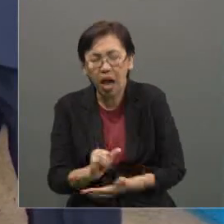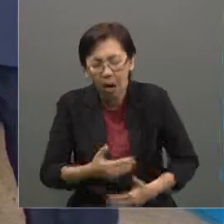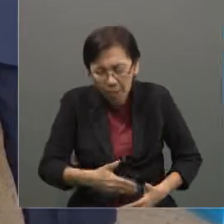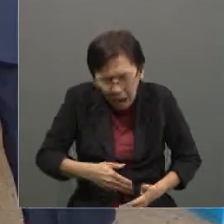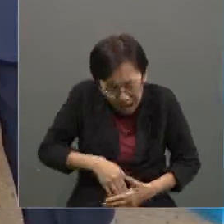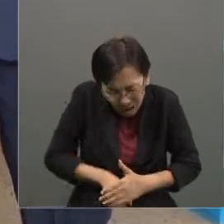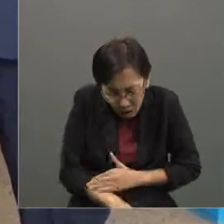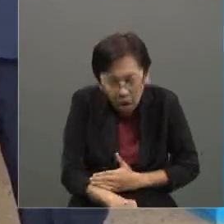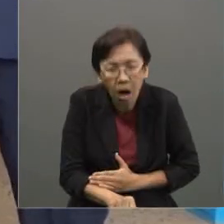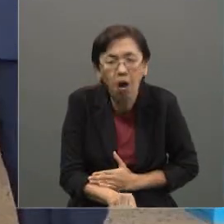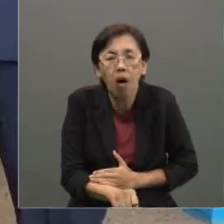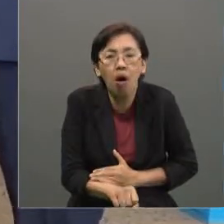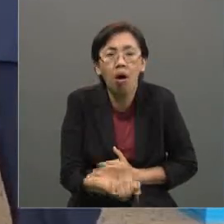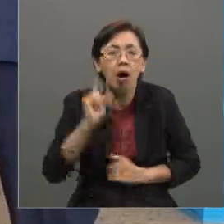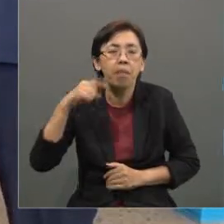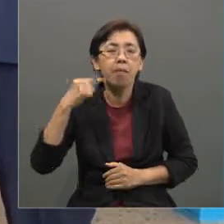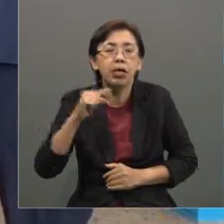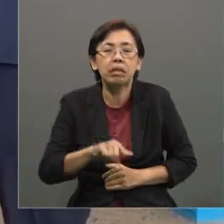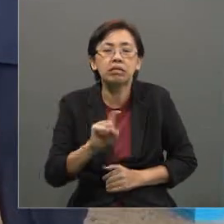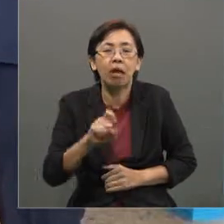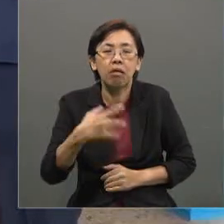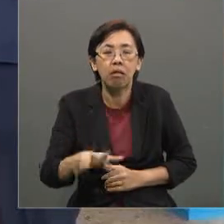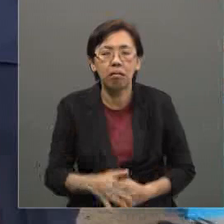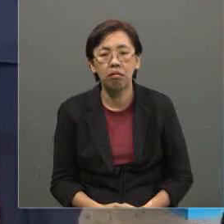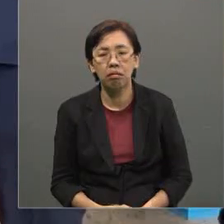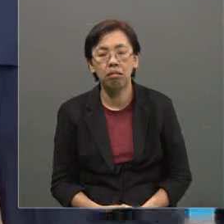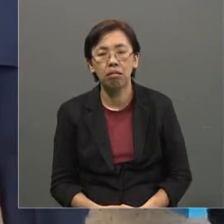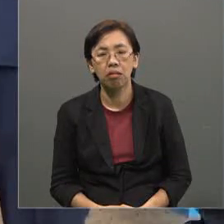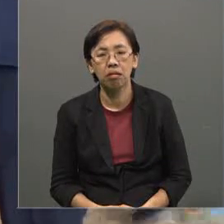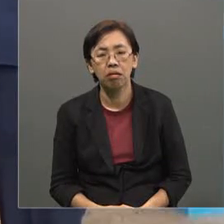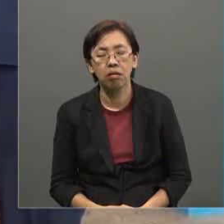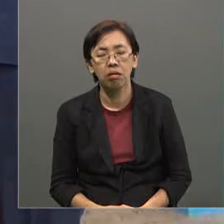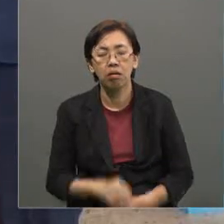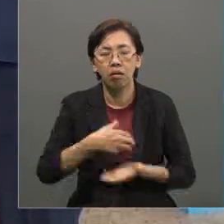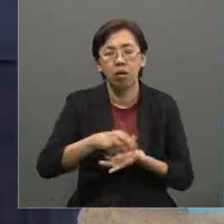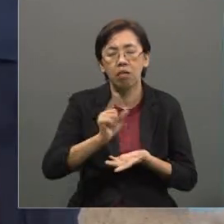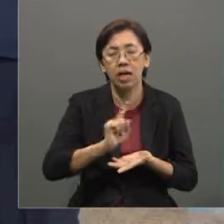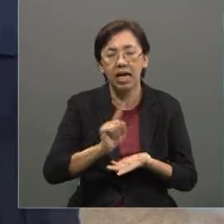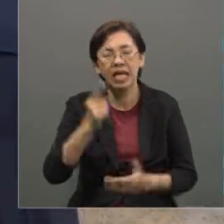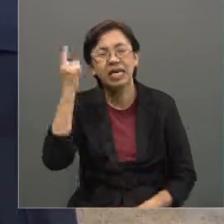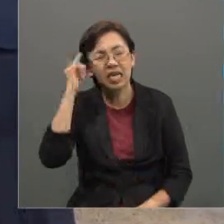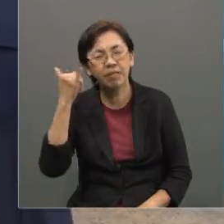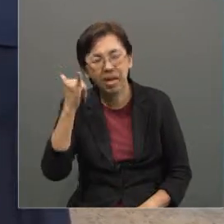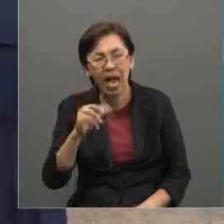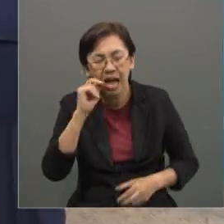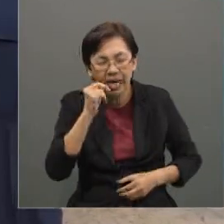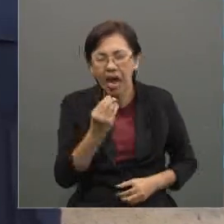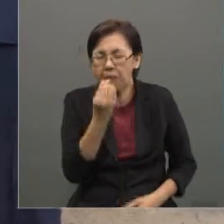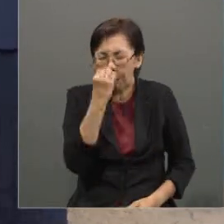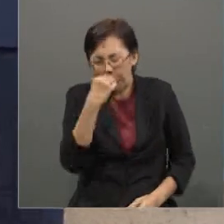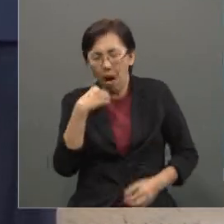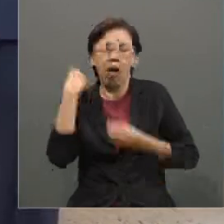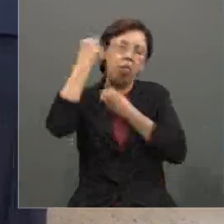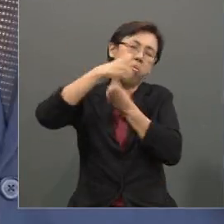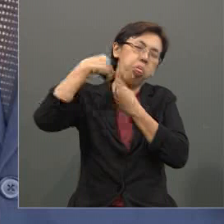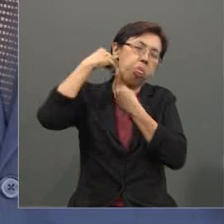แต่ว่าทารกเพศหญิงนั้นเสียชีวิตไปแล้วครับซึ่งเบื้องต้นก็วินิจฉัยว่าอาจจะสำลักน้ำคร่ำแล้วก็สายสะดือพันนะ